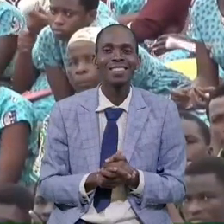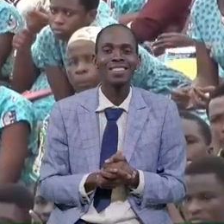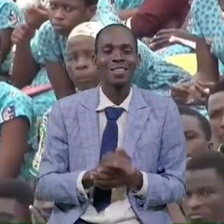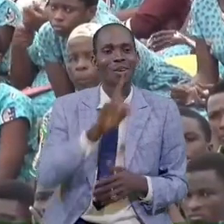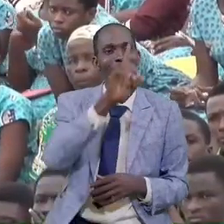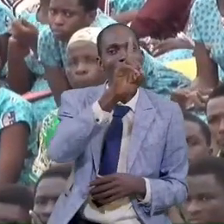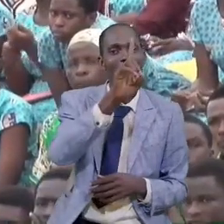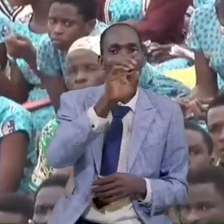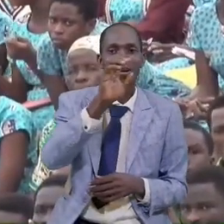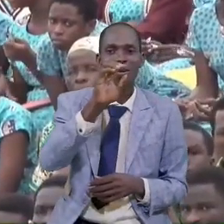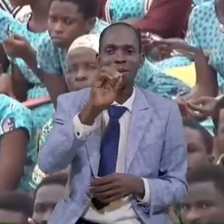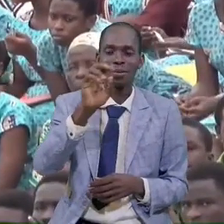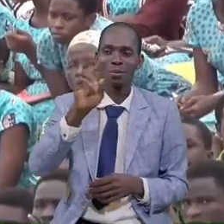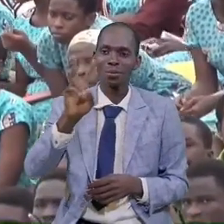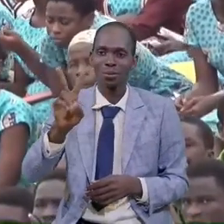Ça fait